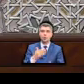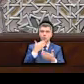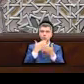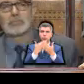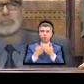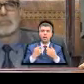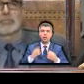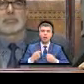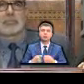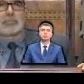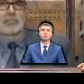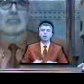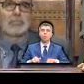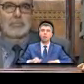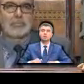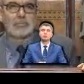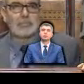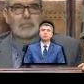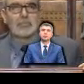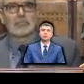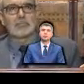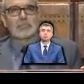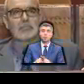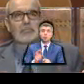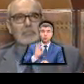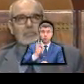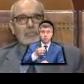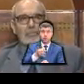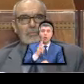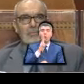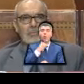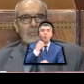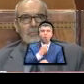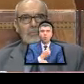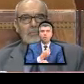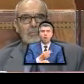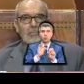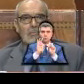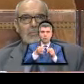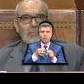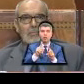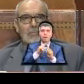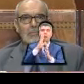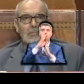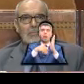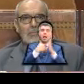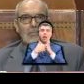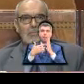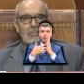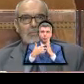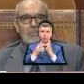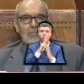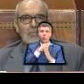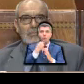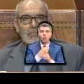السيد الرئيس. السيد الوزير المحترم، نتمن إرادة الحكومة المعبر عنها في البرنامج الحكومي والتعهد ديال